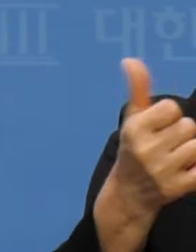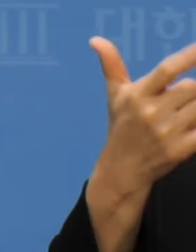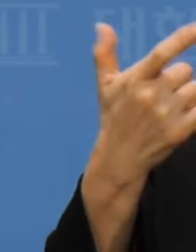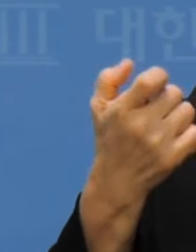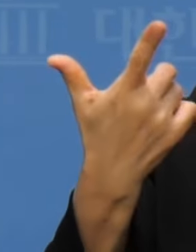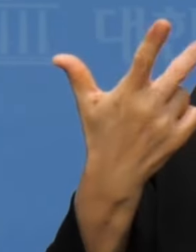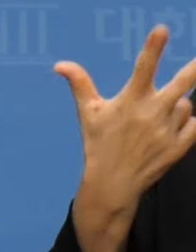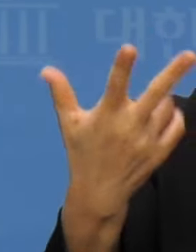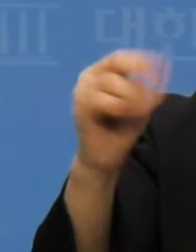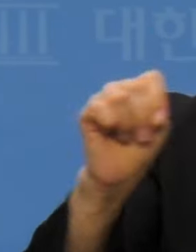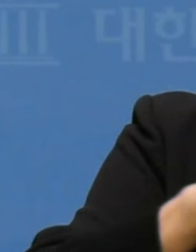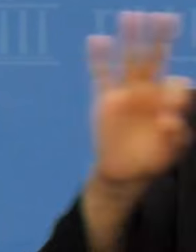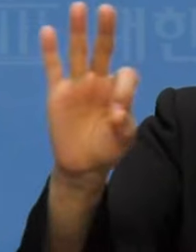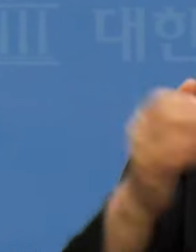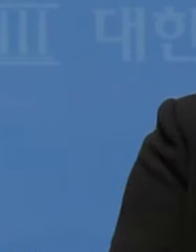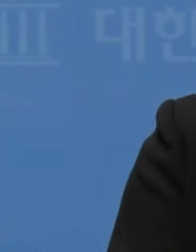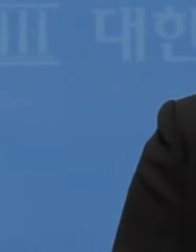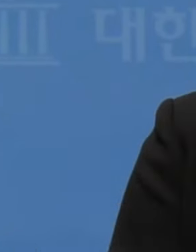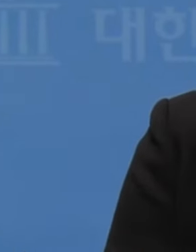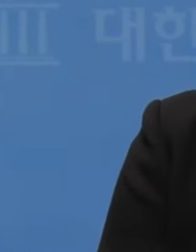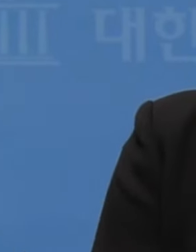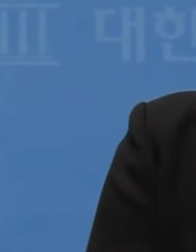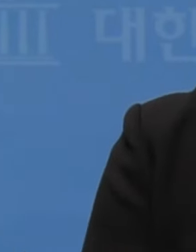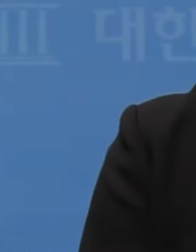5,567억의 예산을 쓴 것으로 알려져 있습니다.